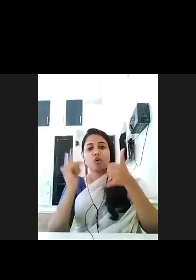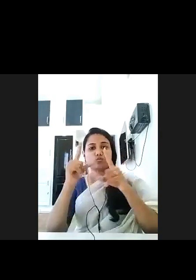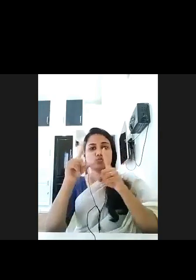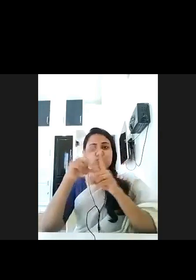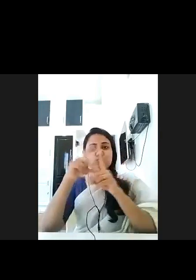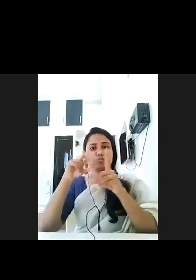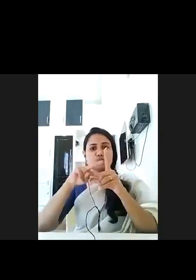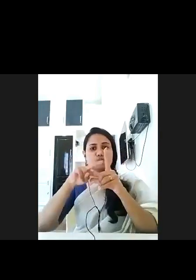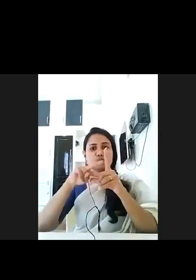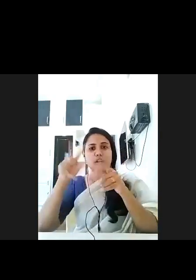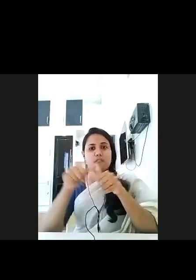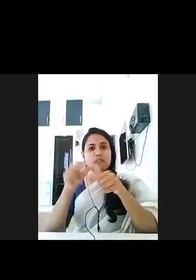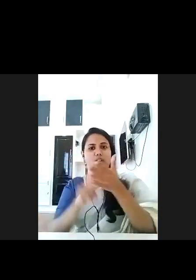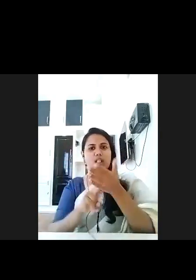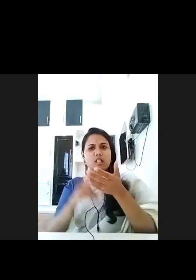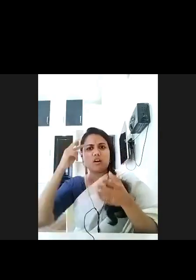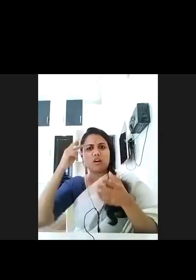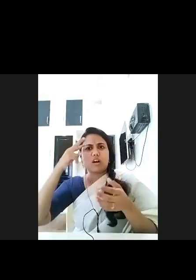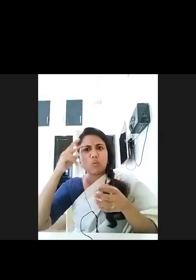ഹലോ